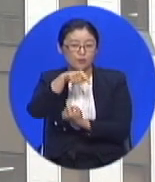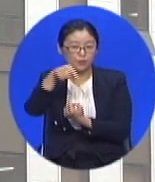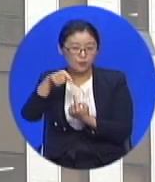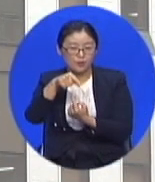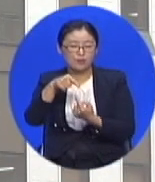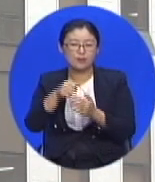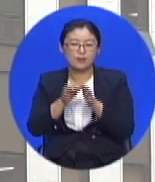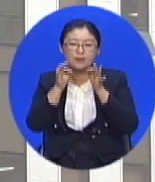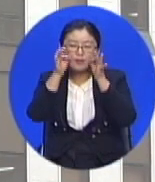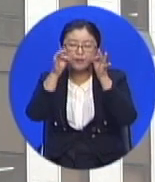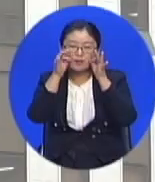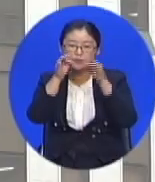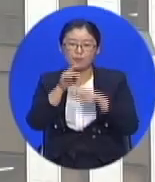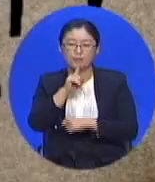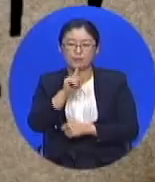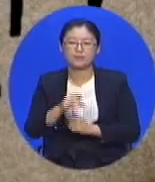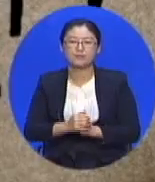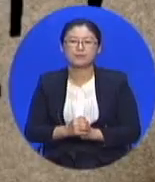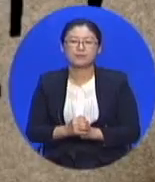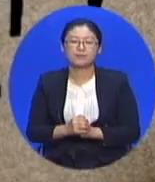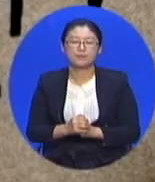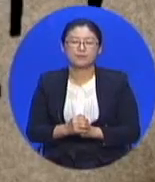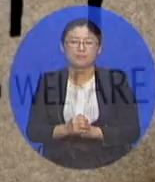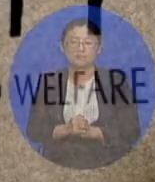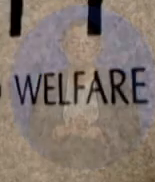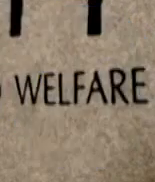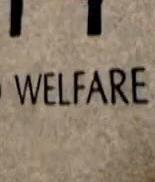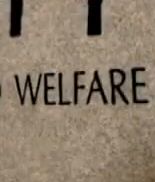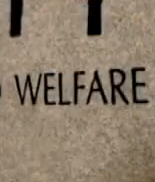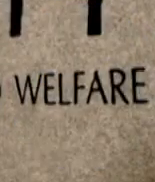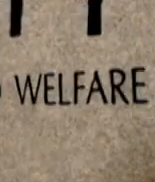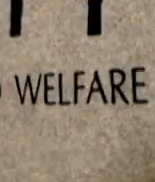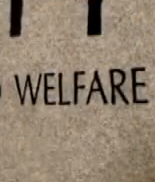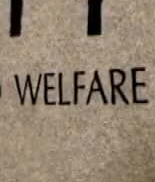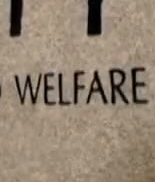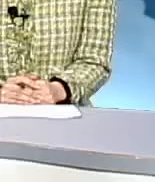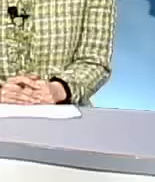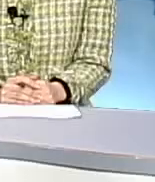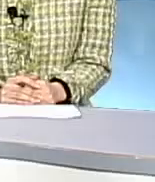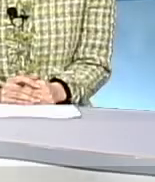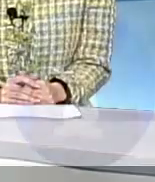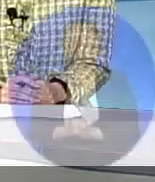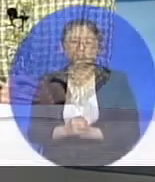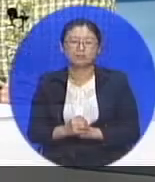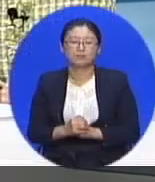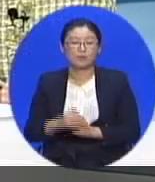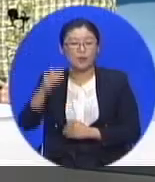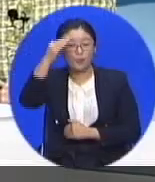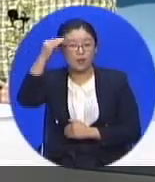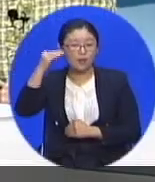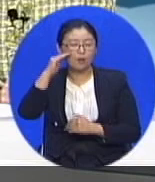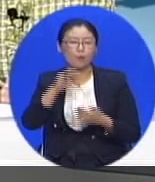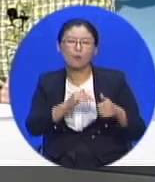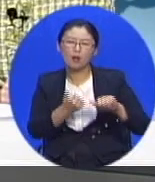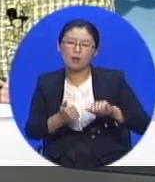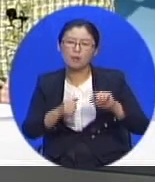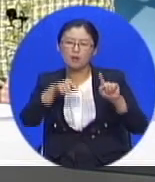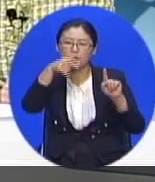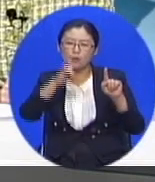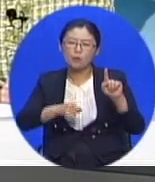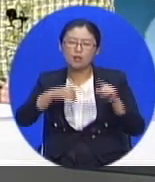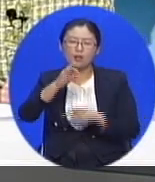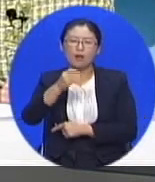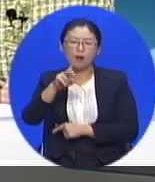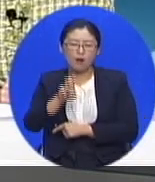있도록 최선을 다하겠다고 말했습니다. 복지TV 뉴스 박정인입니다. 우리나라 사망률 1위인 암을